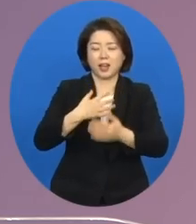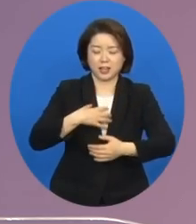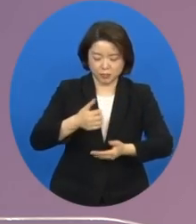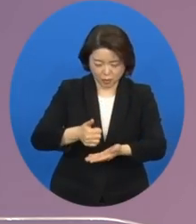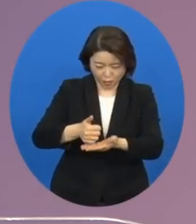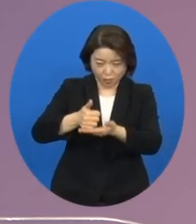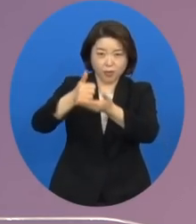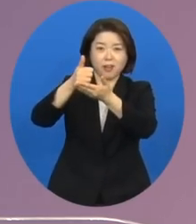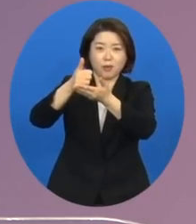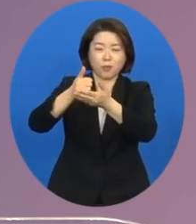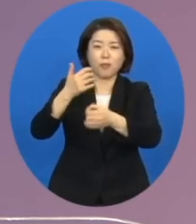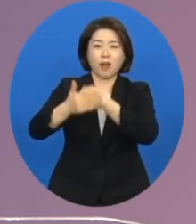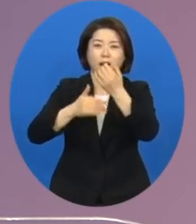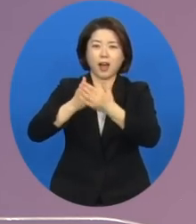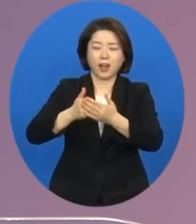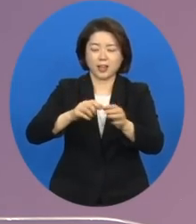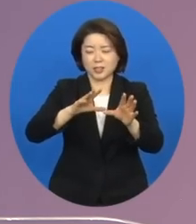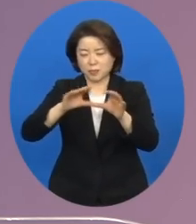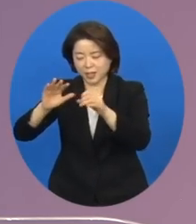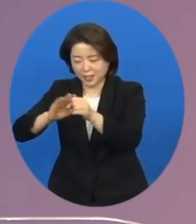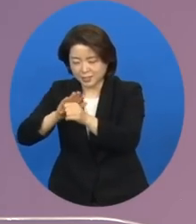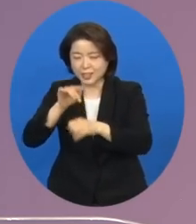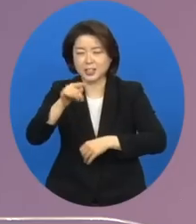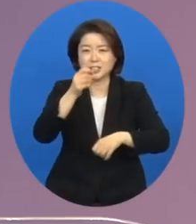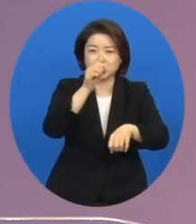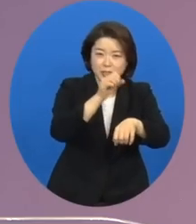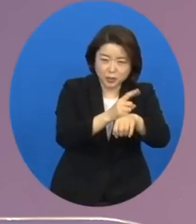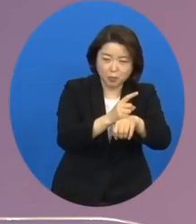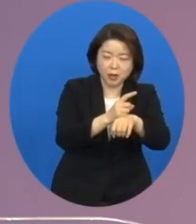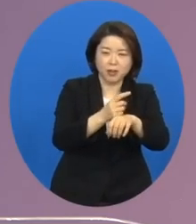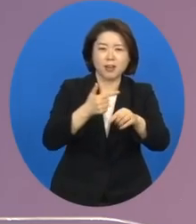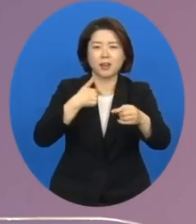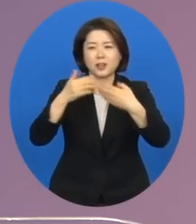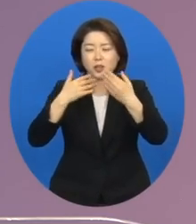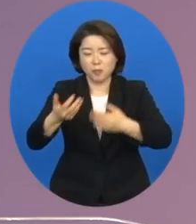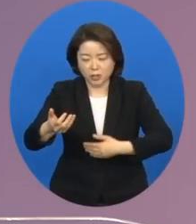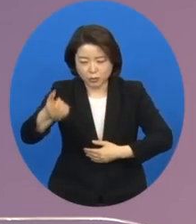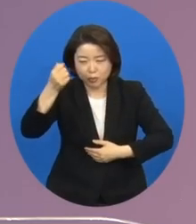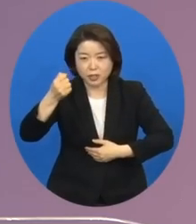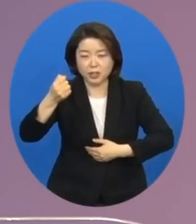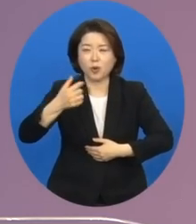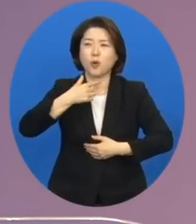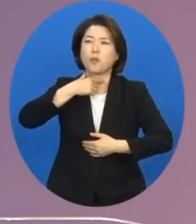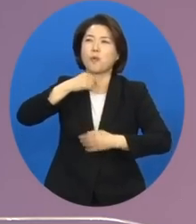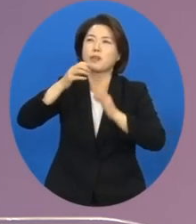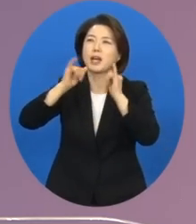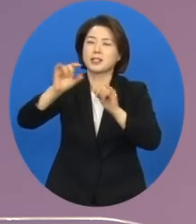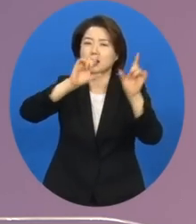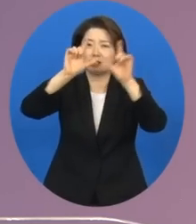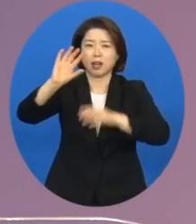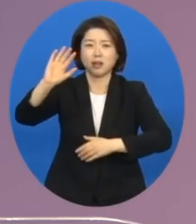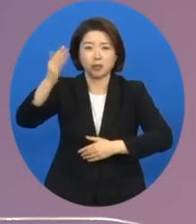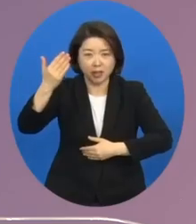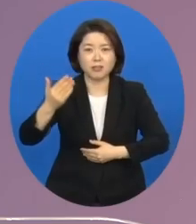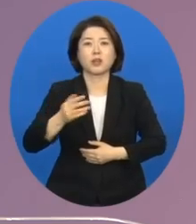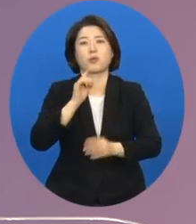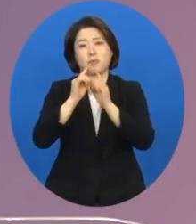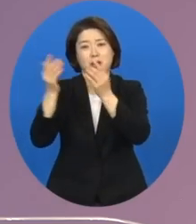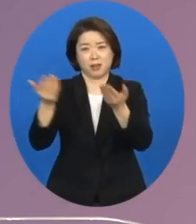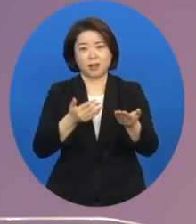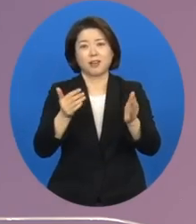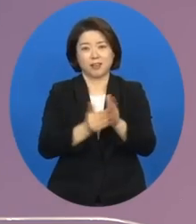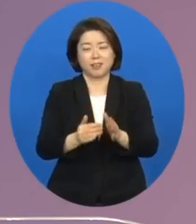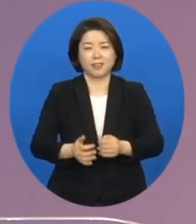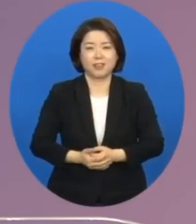하나님의 인자하신 성품을 맛보아 누리기를 갈망하는 자로 살면 된다고 하십니다 여러분